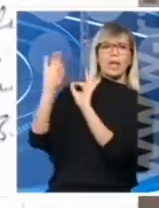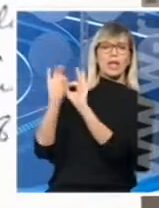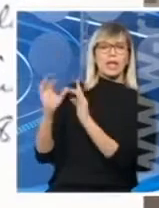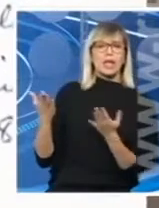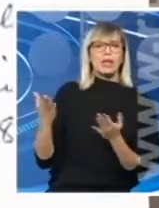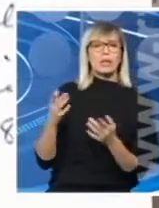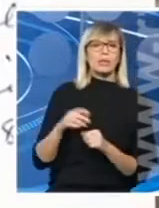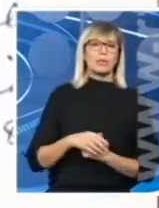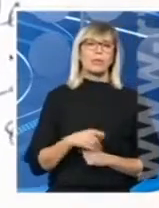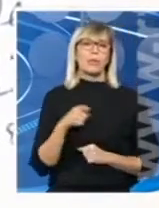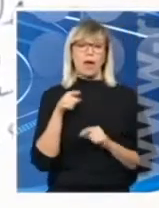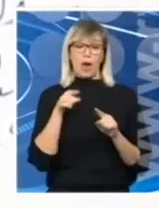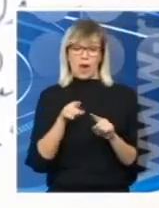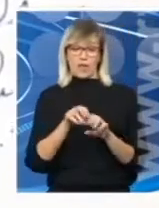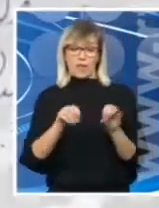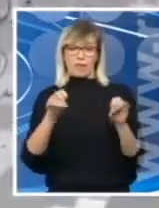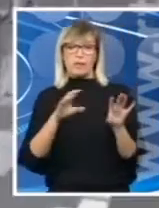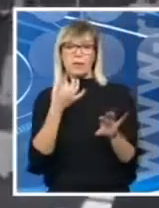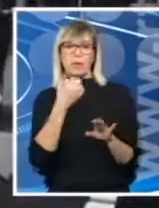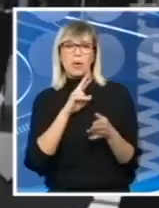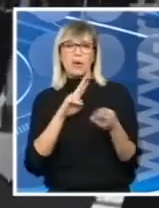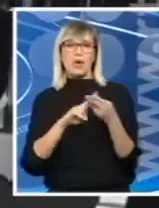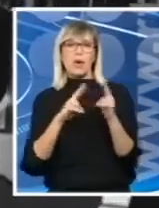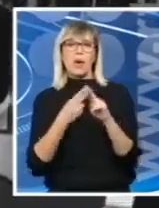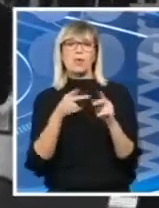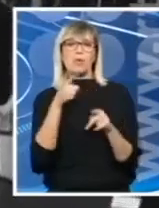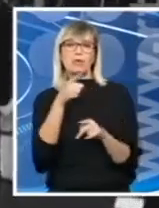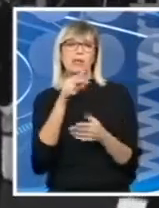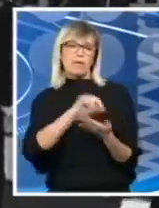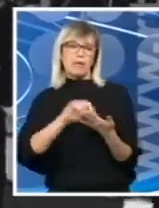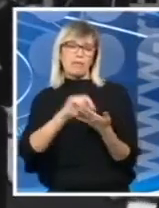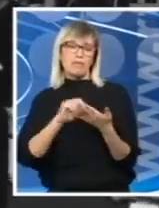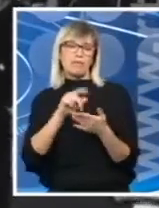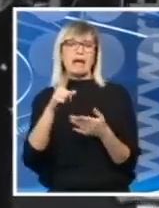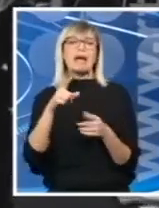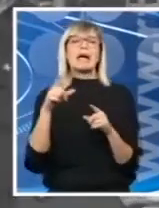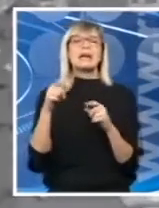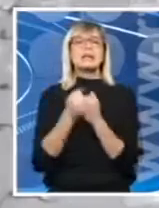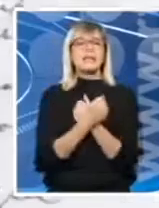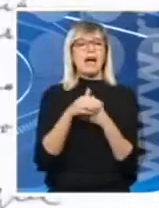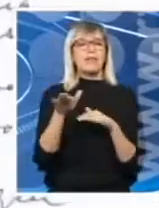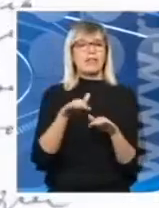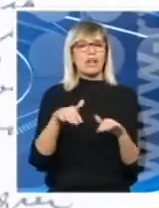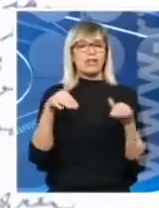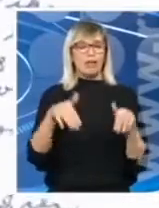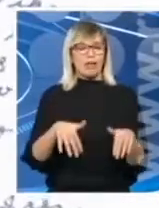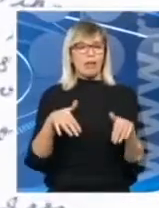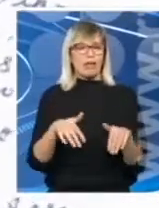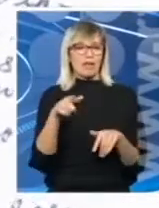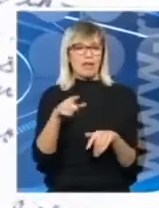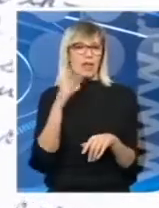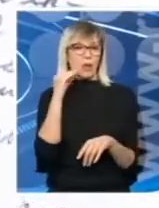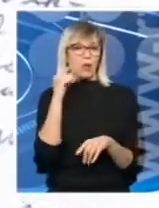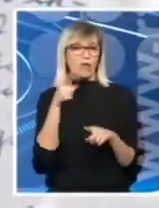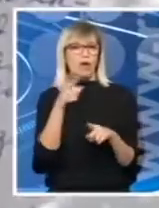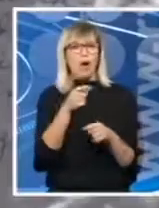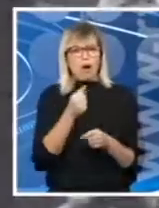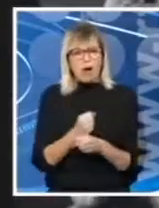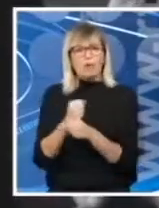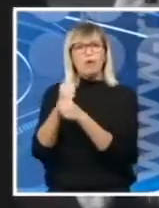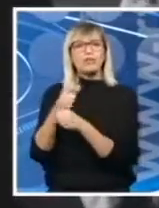ovom serijalu bolje upoznajemo Astrid Lindgren na Zmajevim dečijim igrama u Novom Sadu. Saznajemo koliko je ohrabrivala naše stvaraoce za